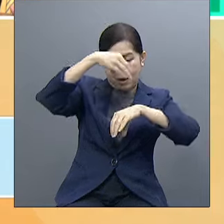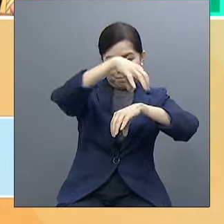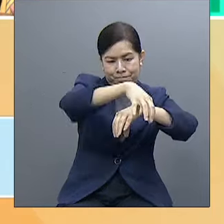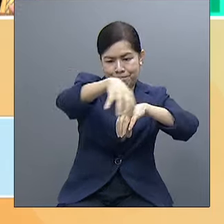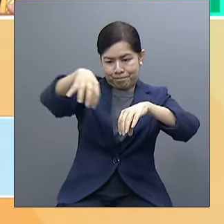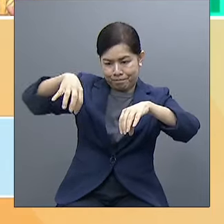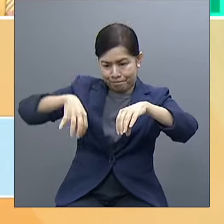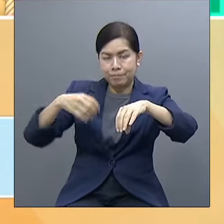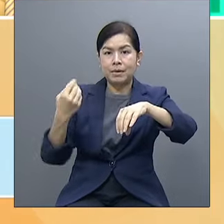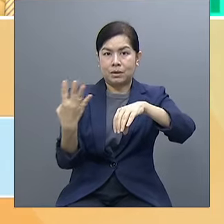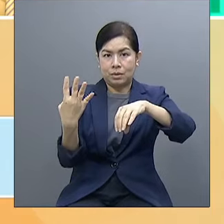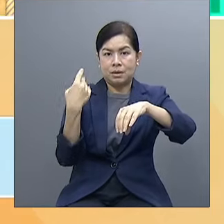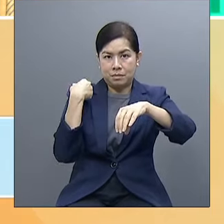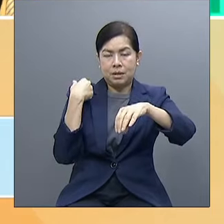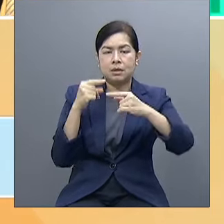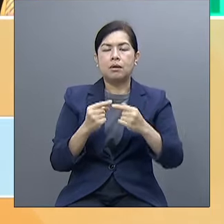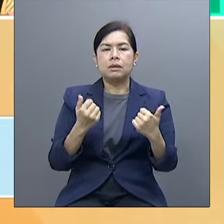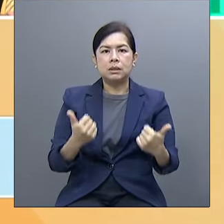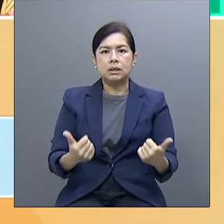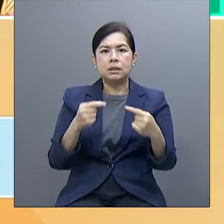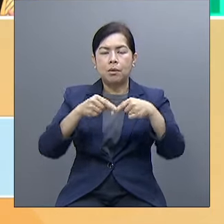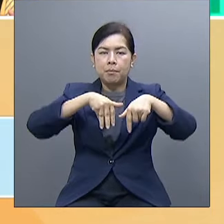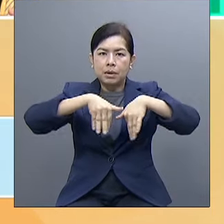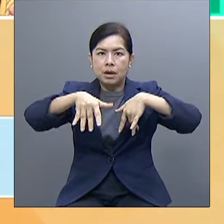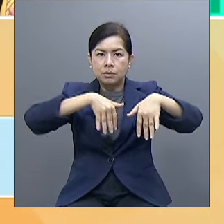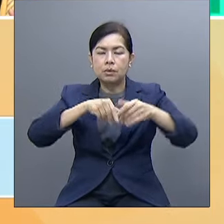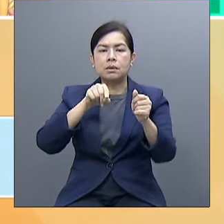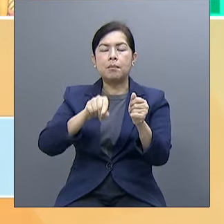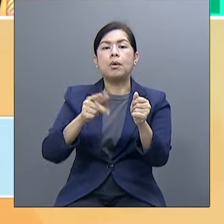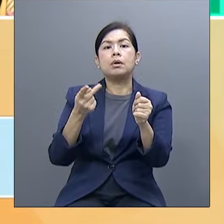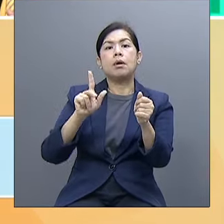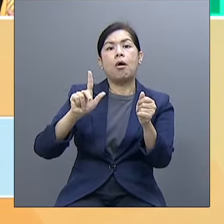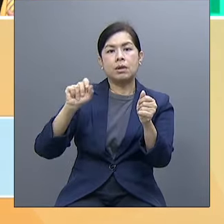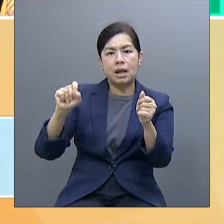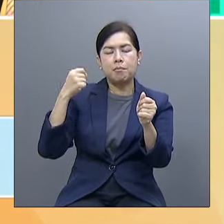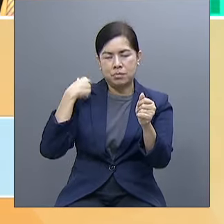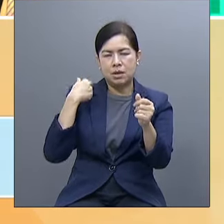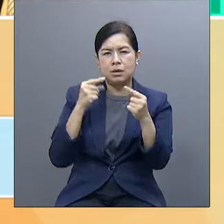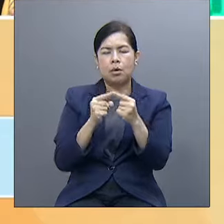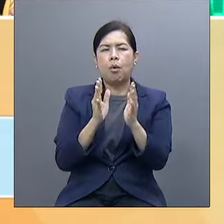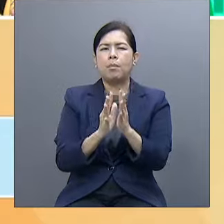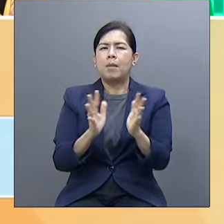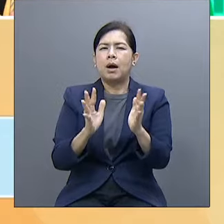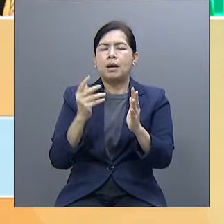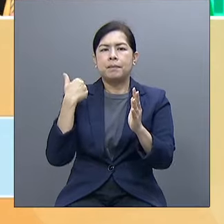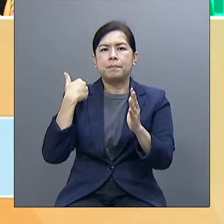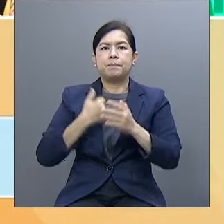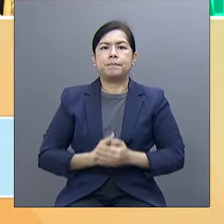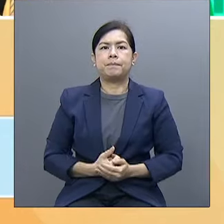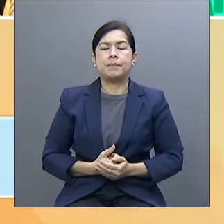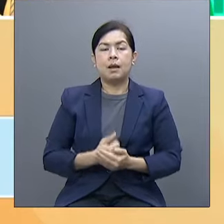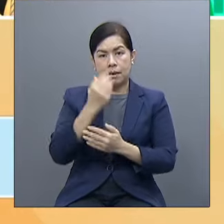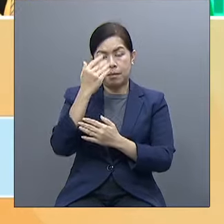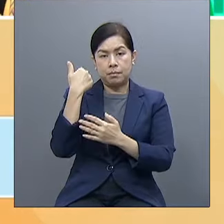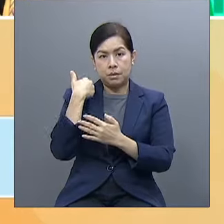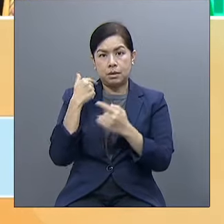เนื่องจากว่ามีประชากรในตำบลคลองสามเนี่ยนะมากที่สุดในประเทศไทยนะมีประชากรนะในตำบล